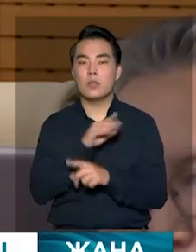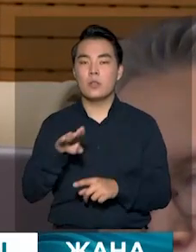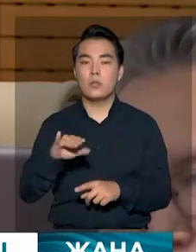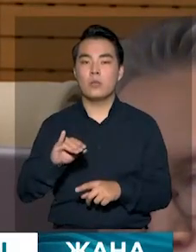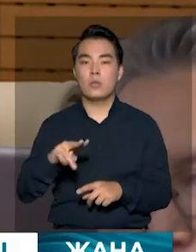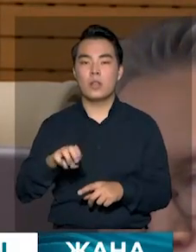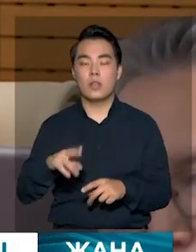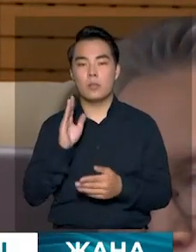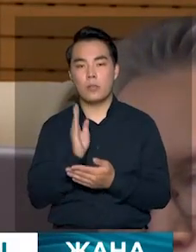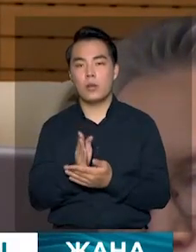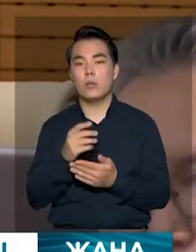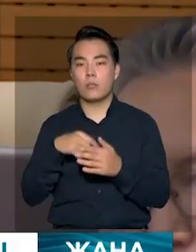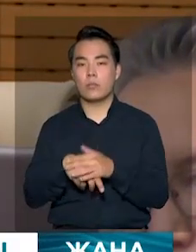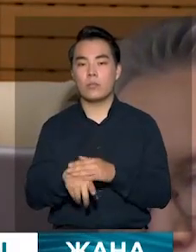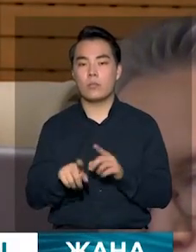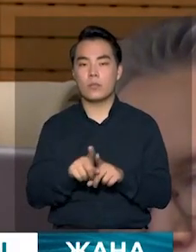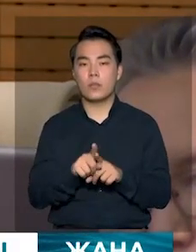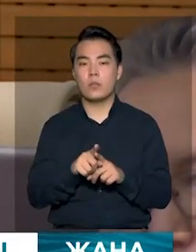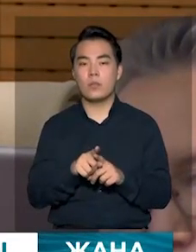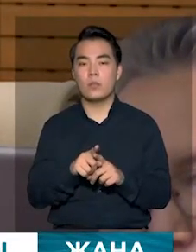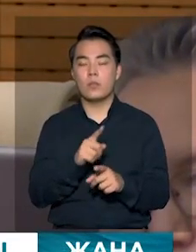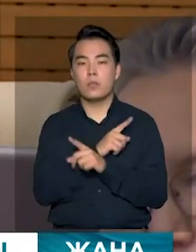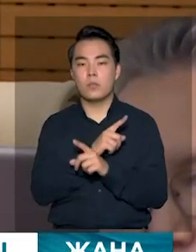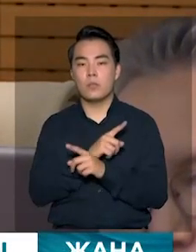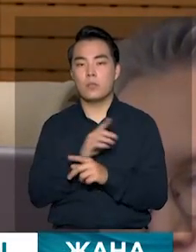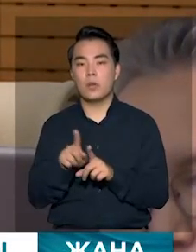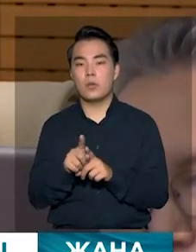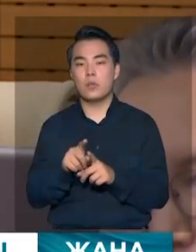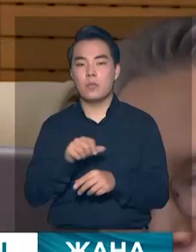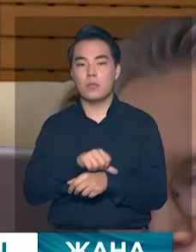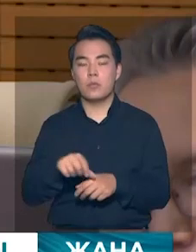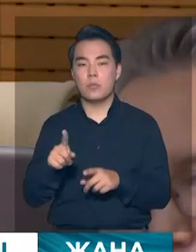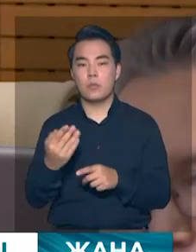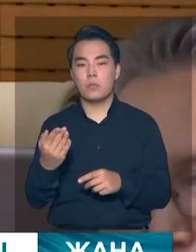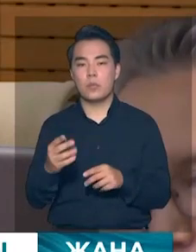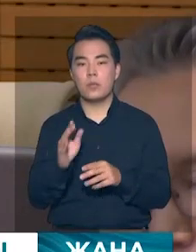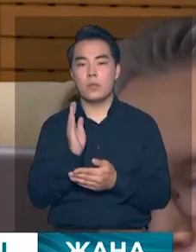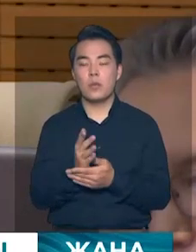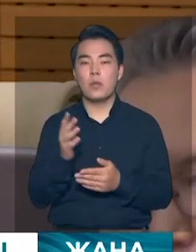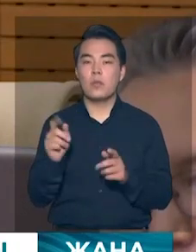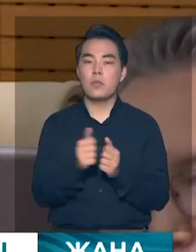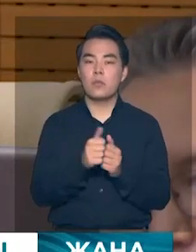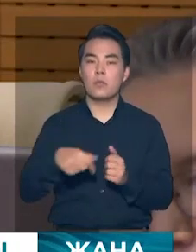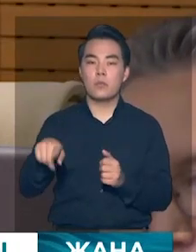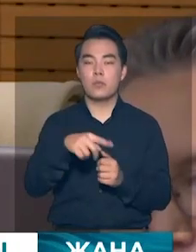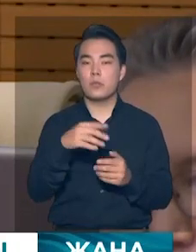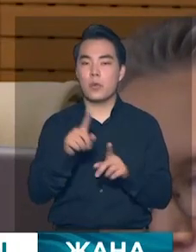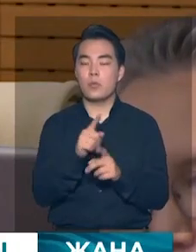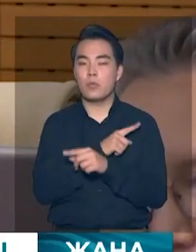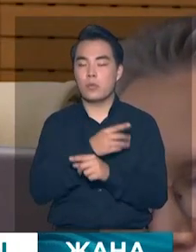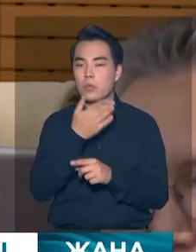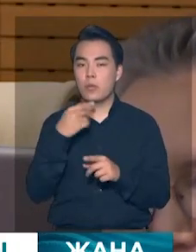тюленей. А что они именно погибают на наших берегах? Тогда, когда у других соседей это не наблюдается.